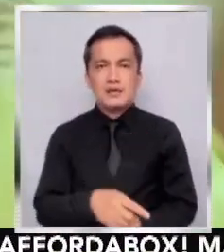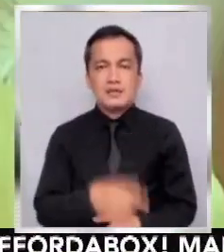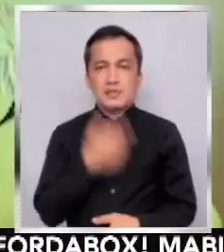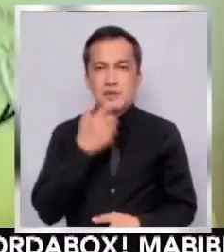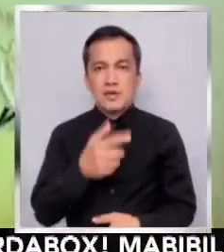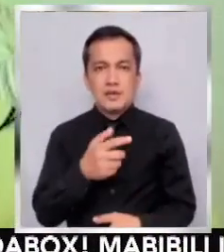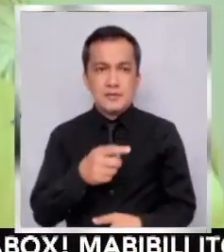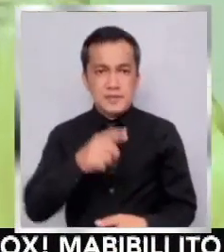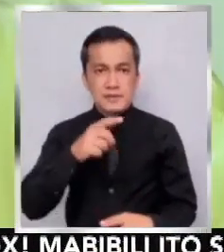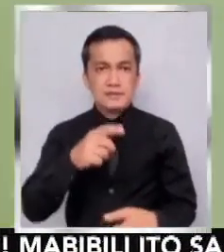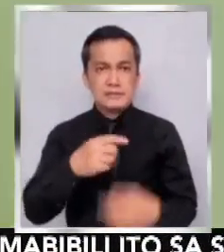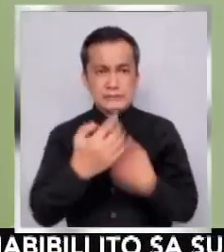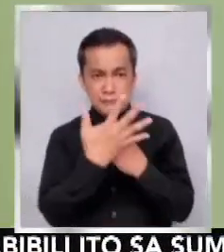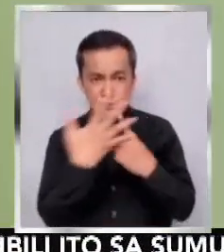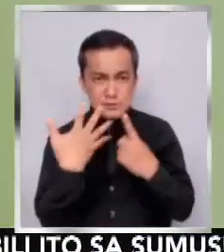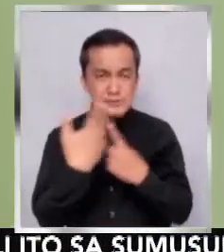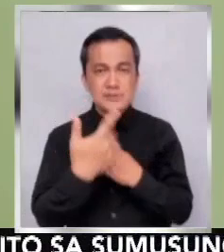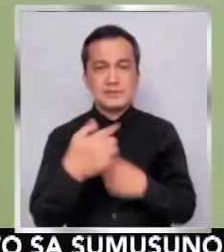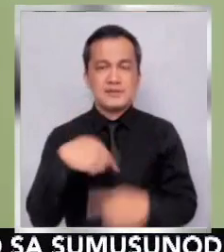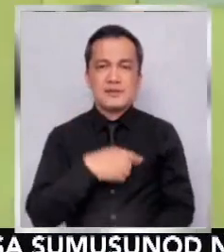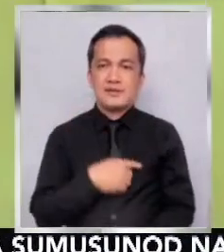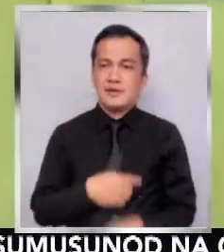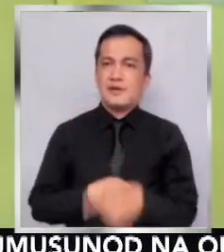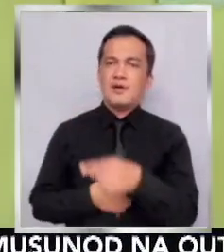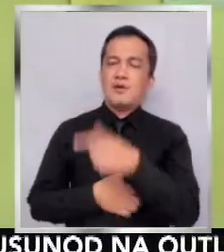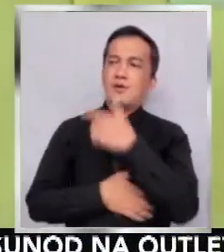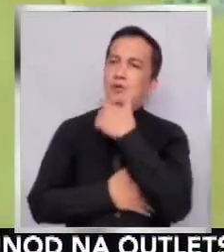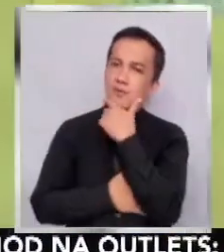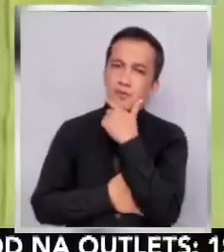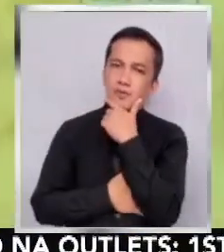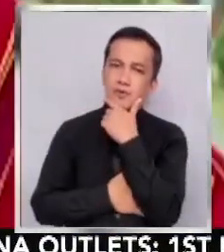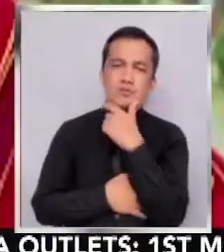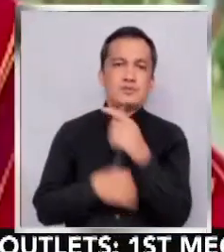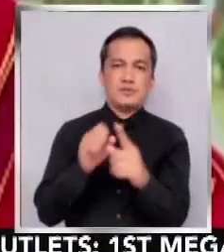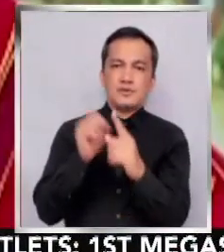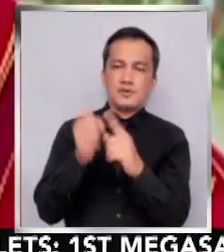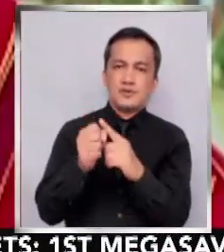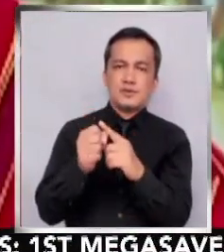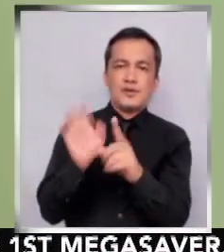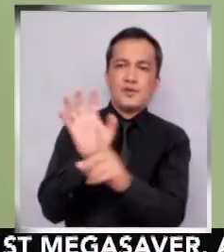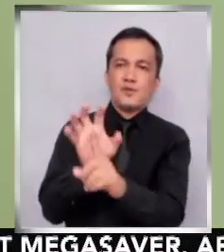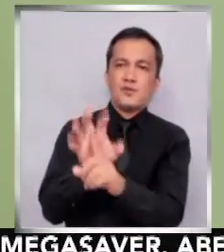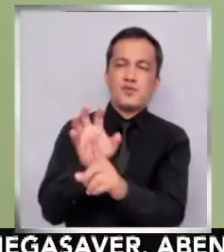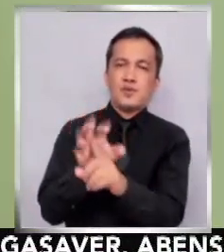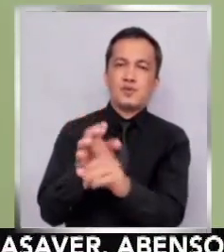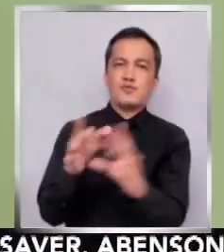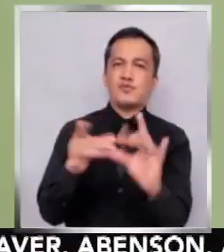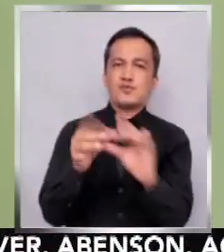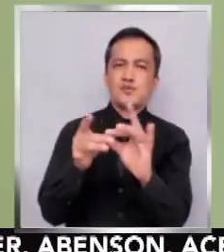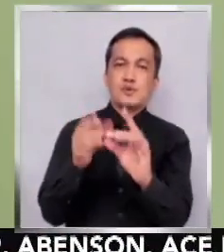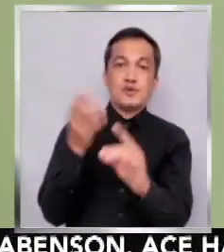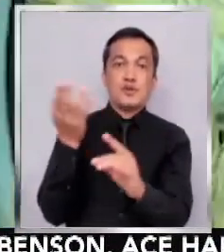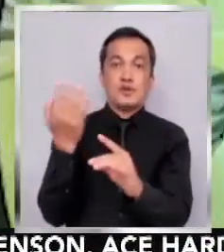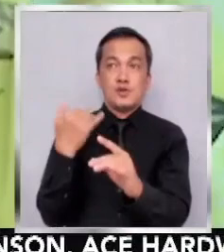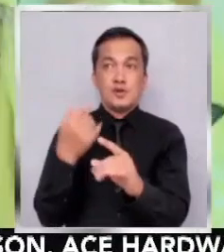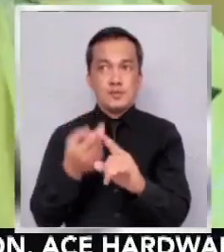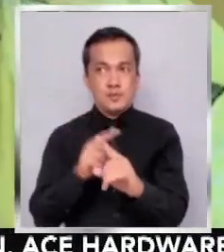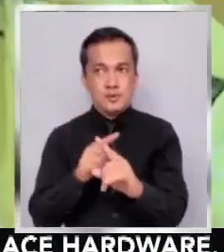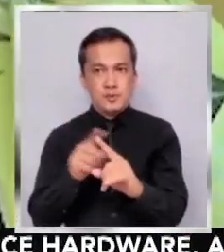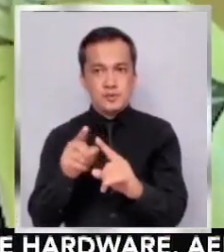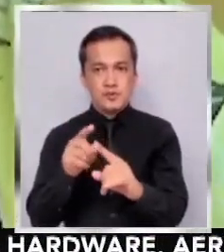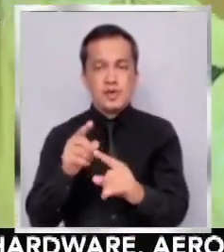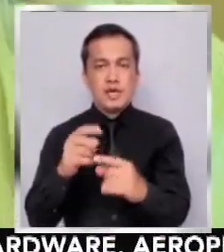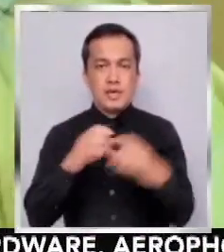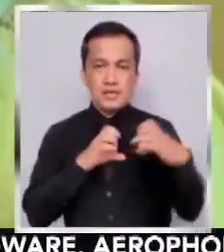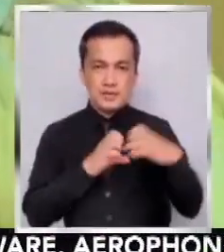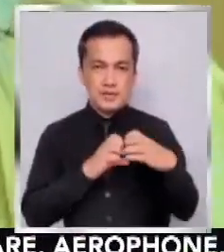Pinatiwala mo kaming lahat? Isa lang ang eksenang ito sa mga nag-trending at pinag-usapan noon mula sa hit Kapuso